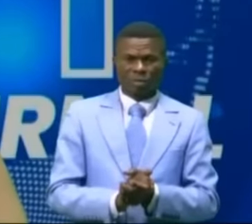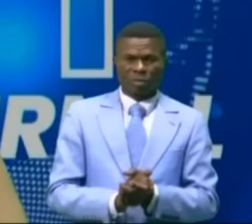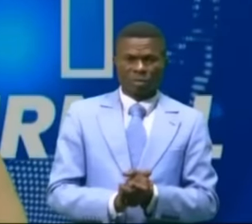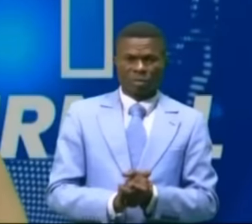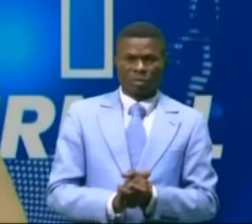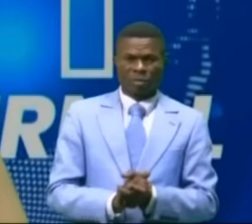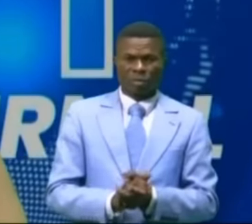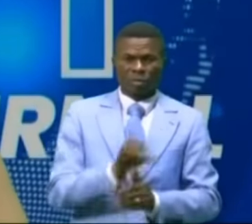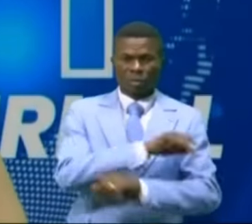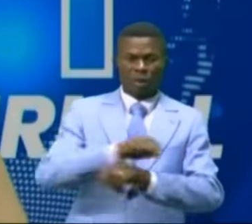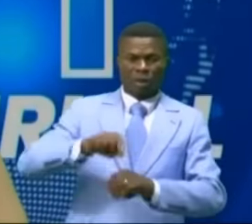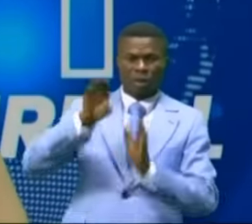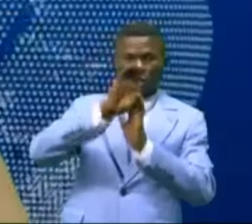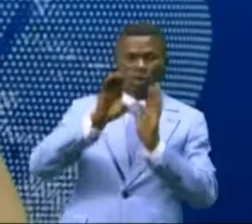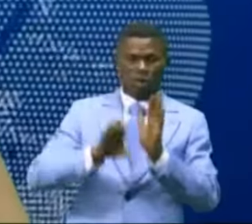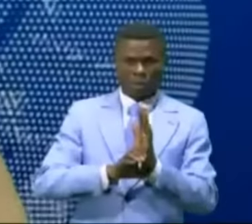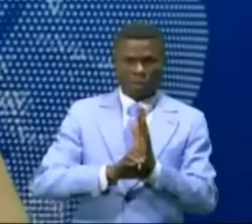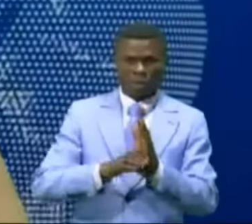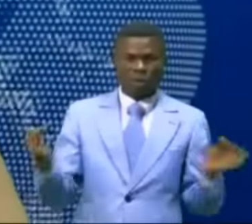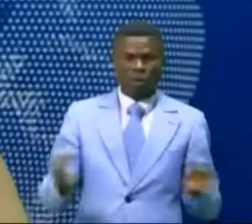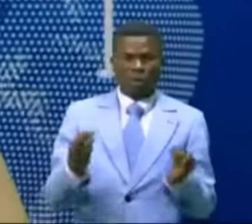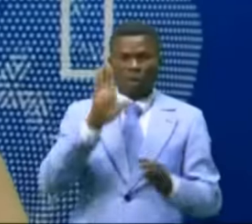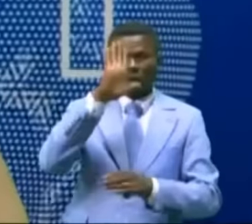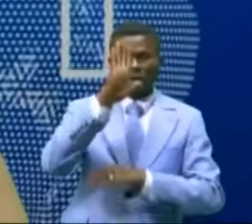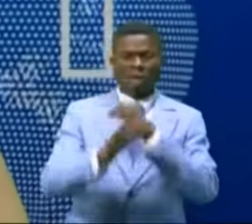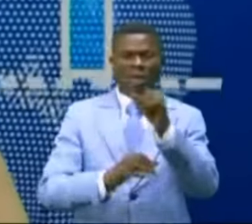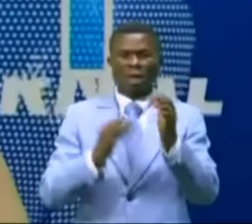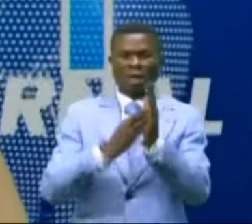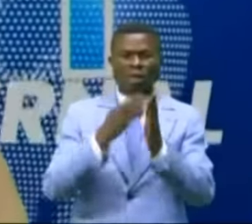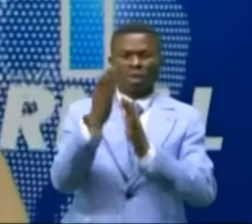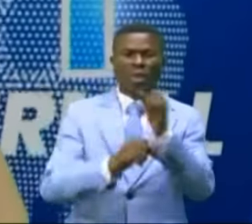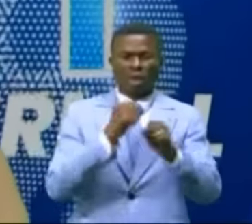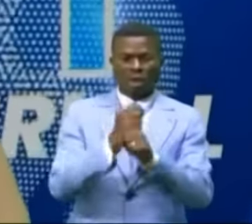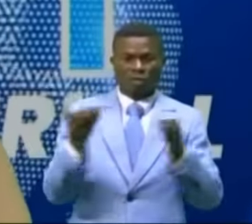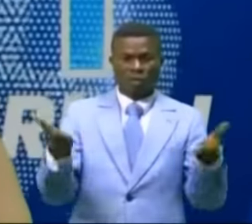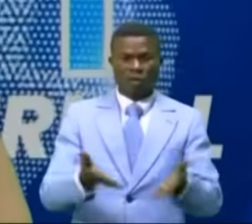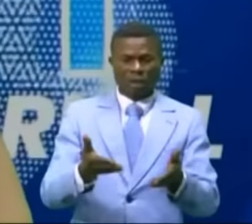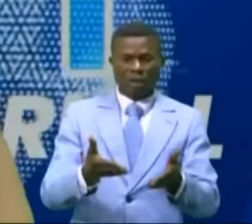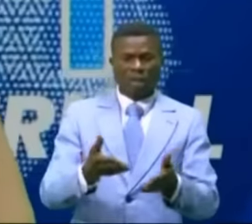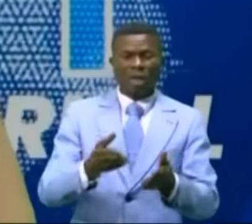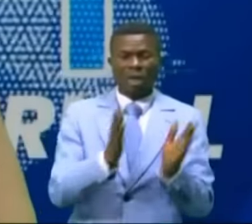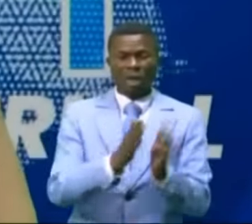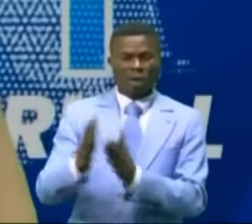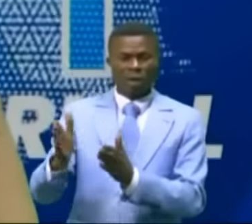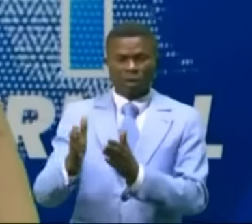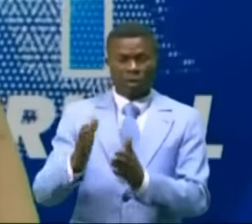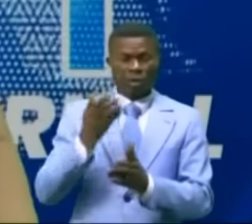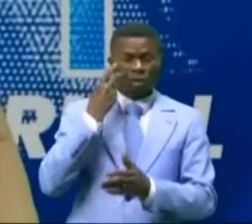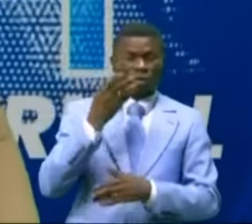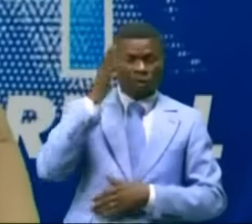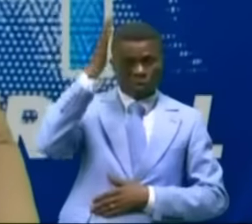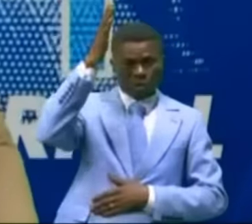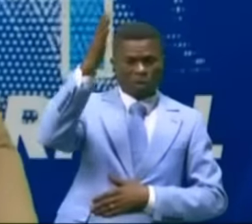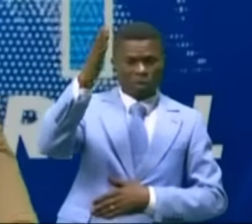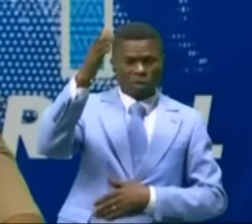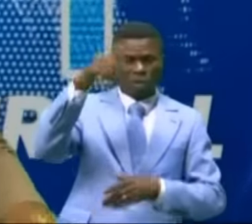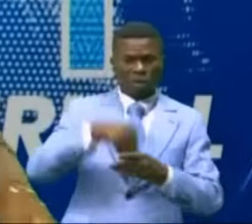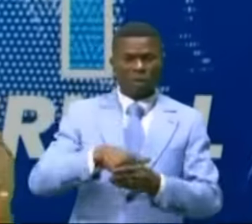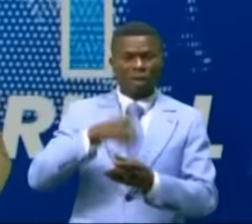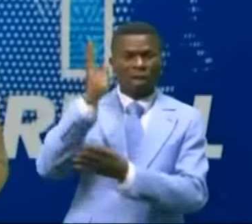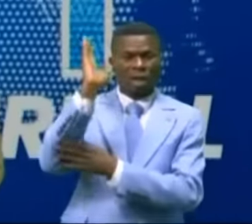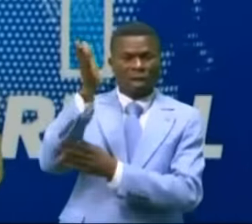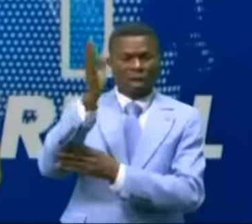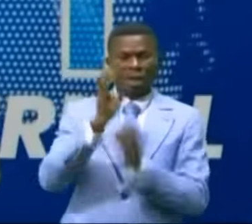Cour constitutionnelle a fêté ses 9 ans d'existence, l'occasion d'envisager les perspectives d'avenir au cours d'une